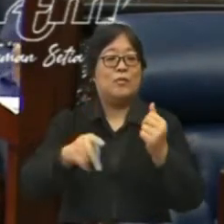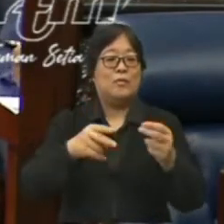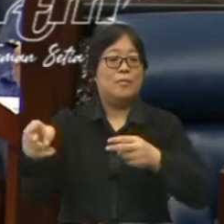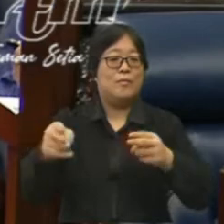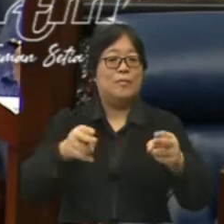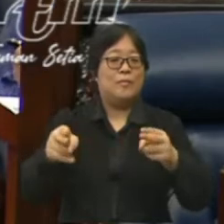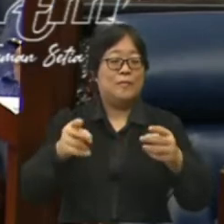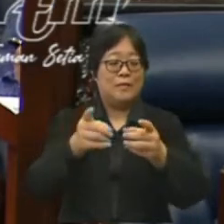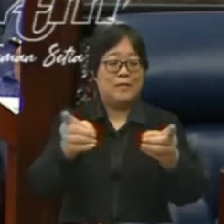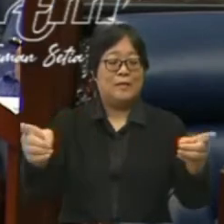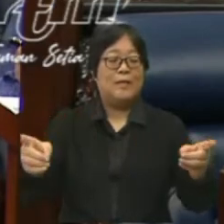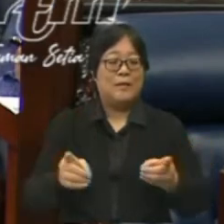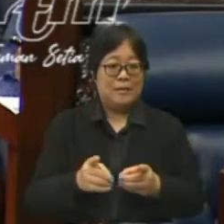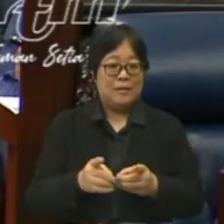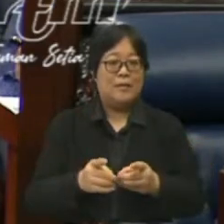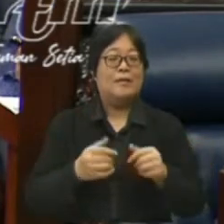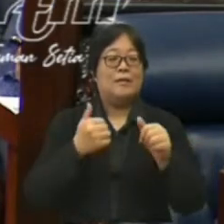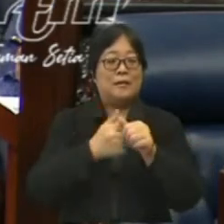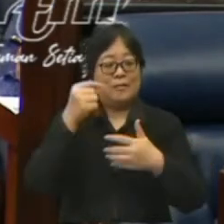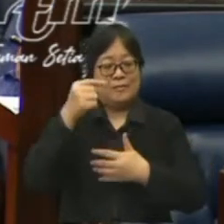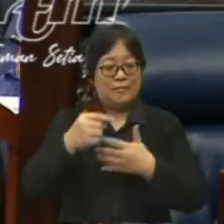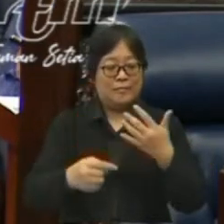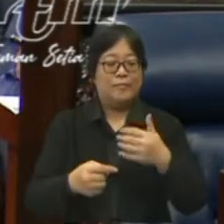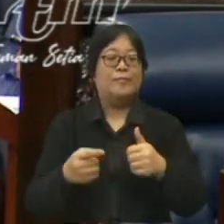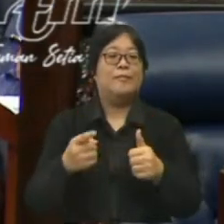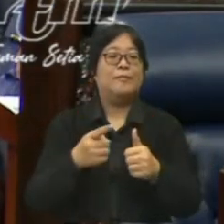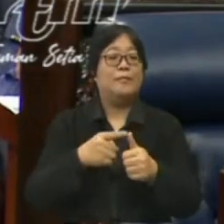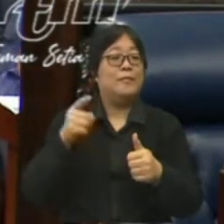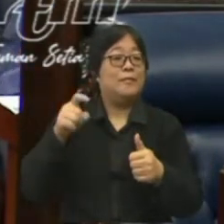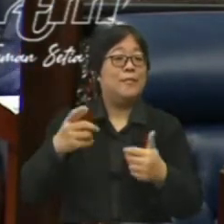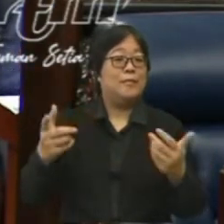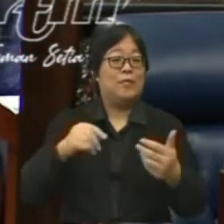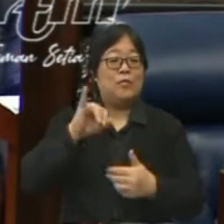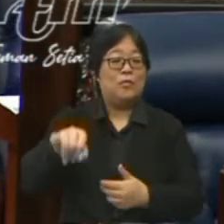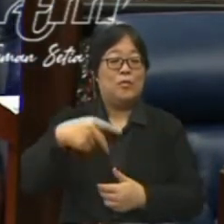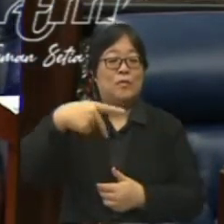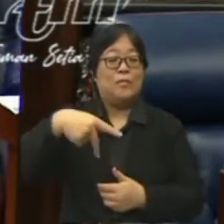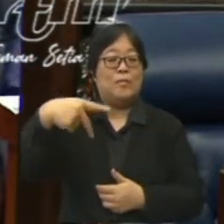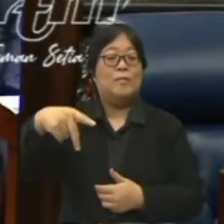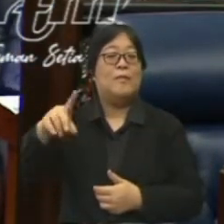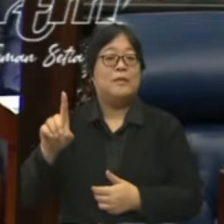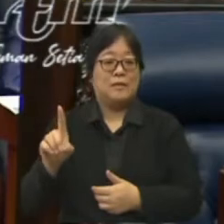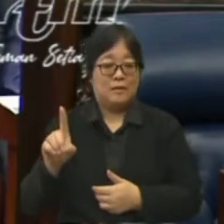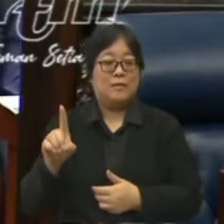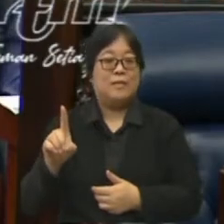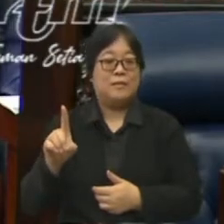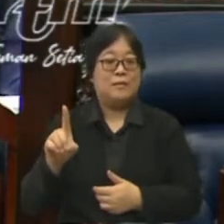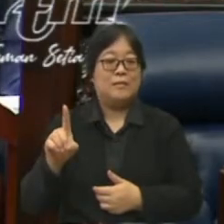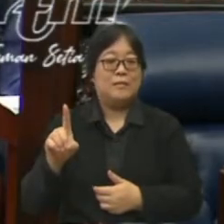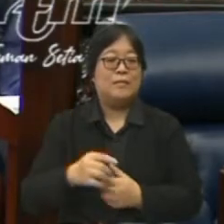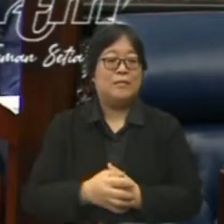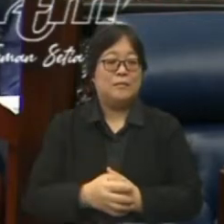Bencana Daerah adalah seperti berikut untuk memastikan jpbd ataupun